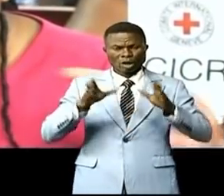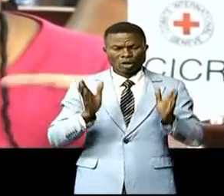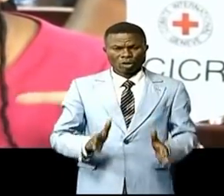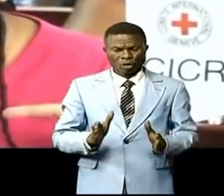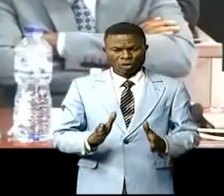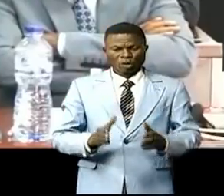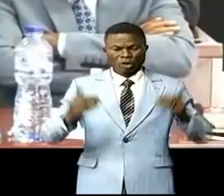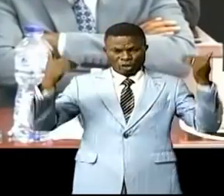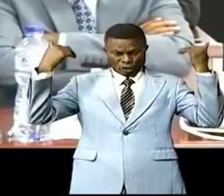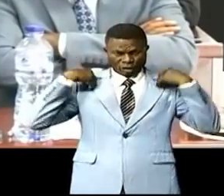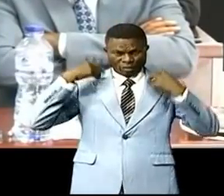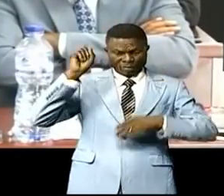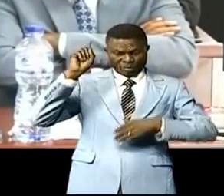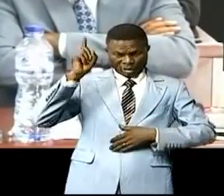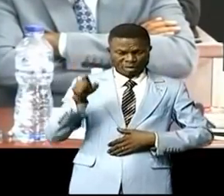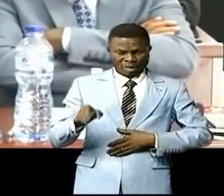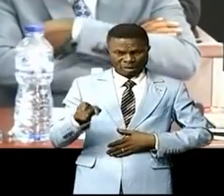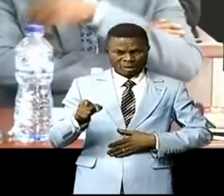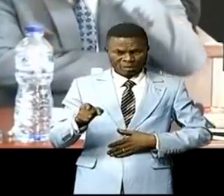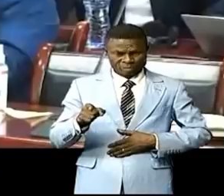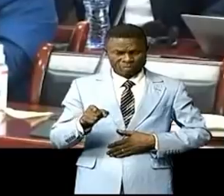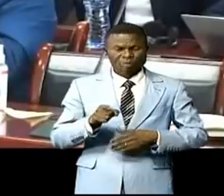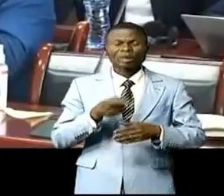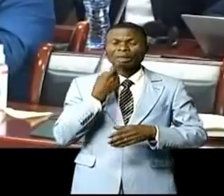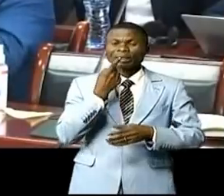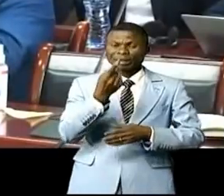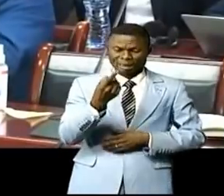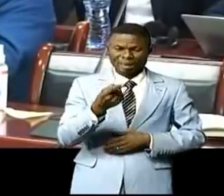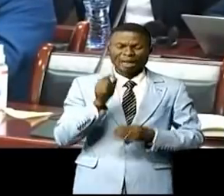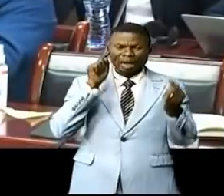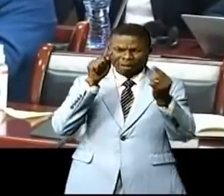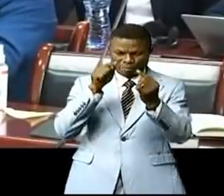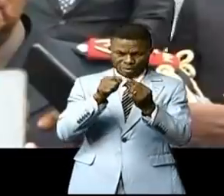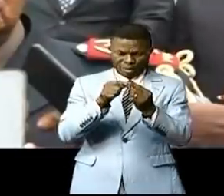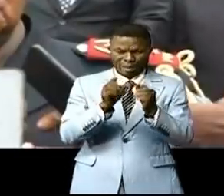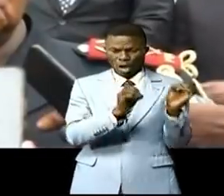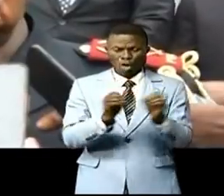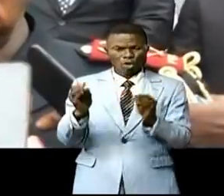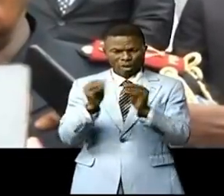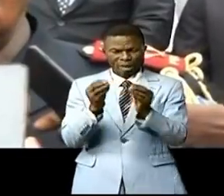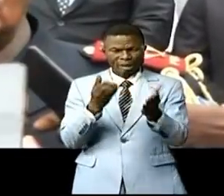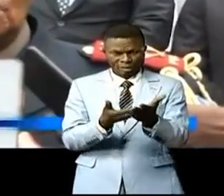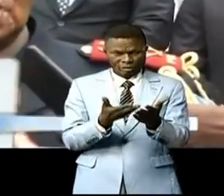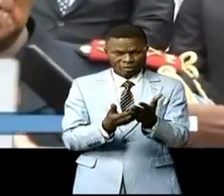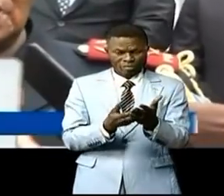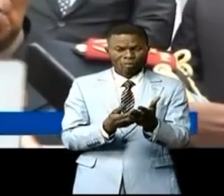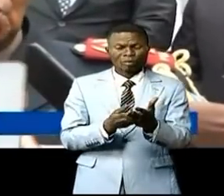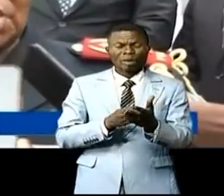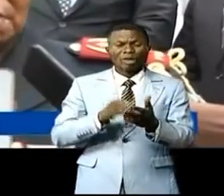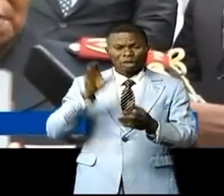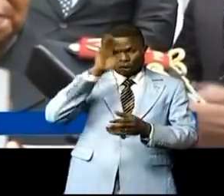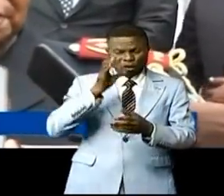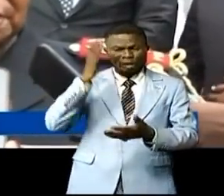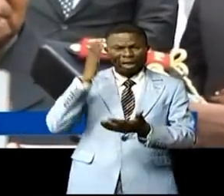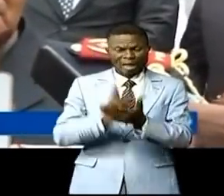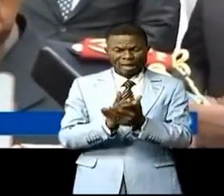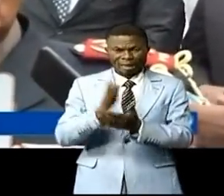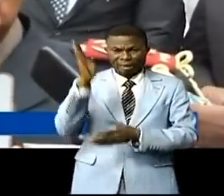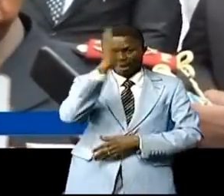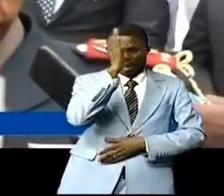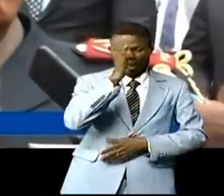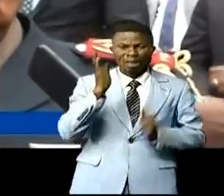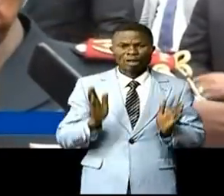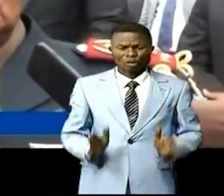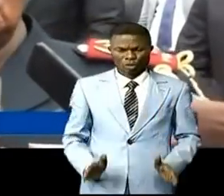cette structure régionale a également souligné les objectifs poursuivis. C'est la lutte contre le terrorisme